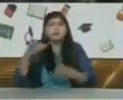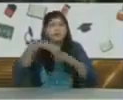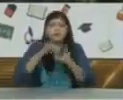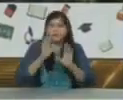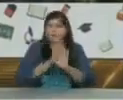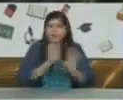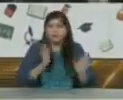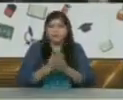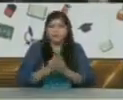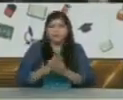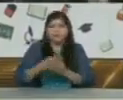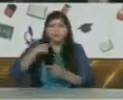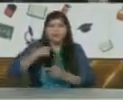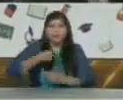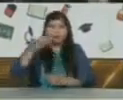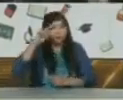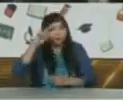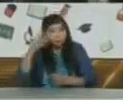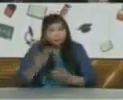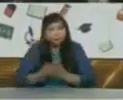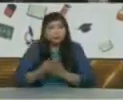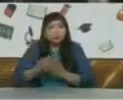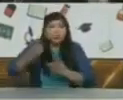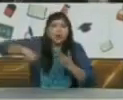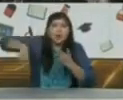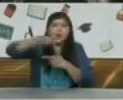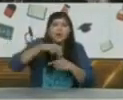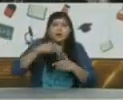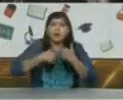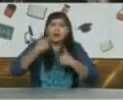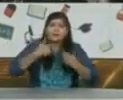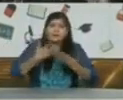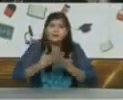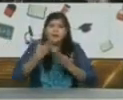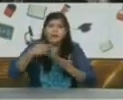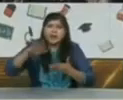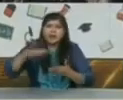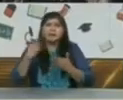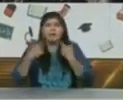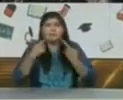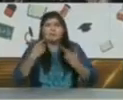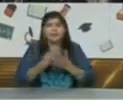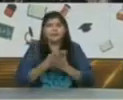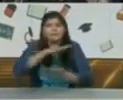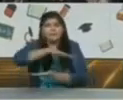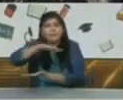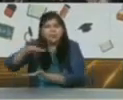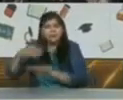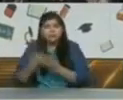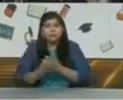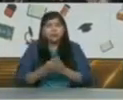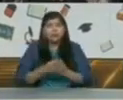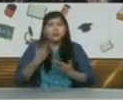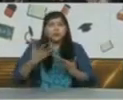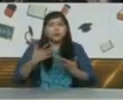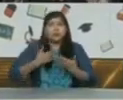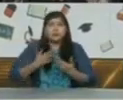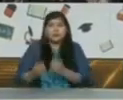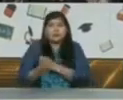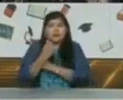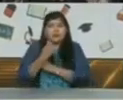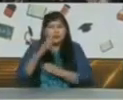नहीं मानता हूं। और इससे इन्हें अपने बच्चों के असली सामर्थ्य